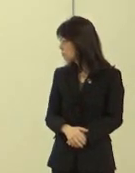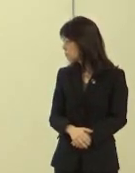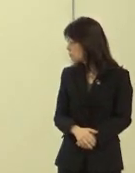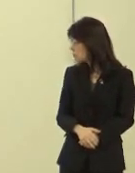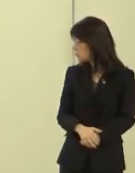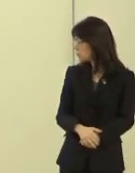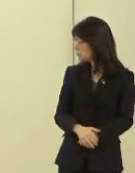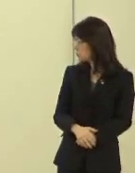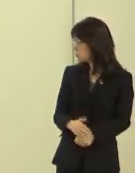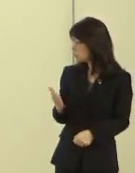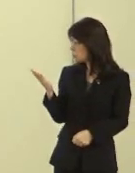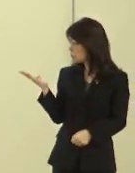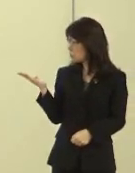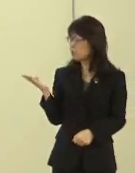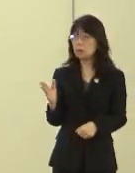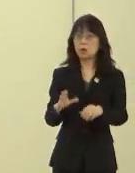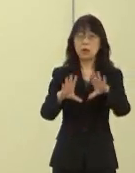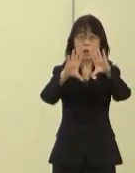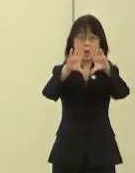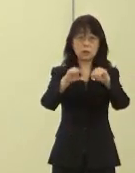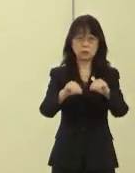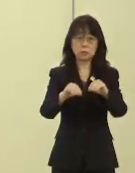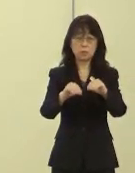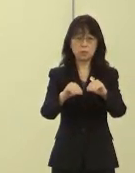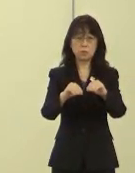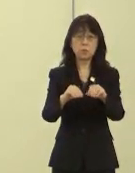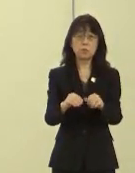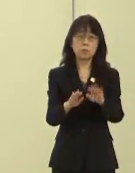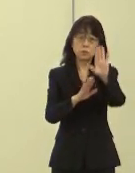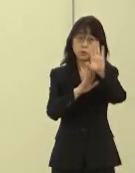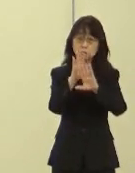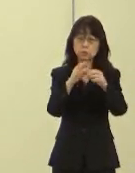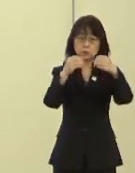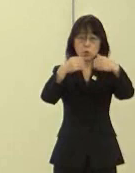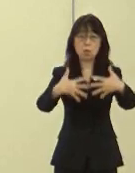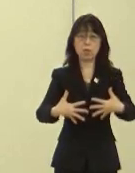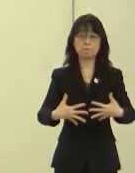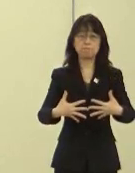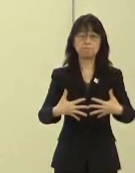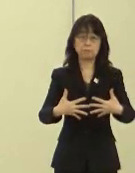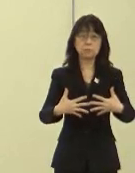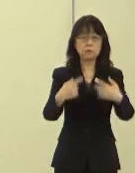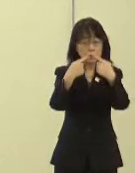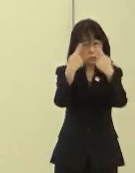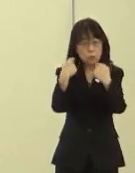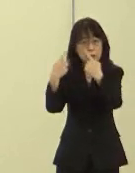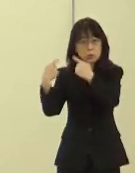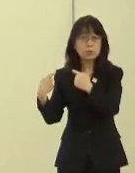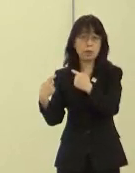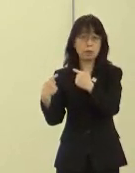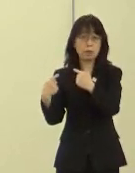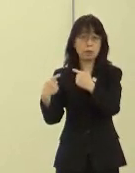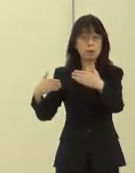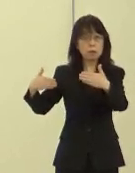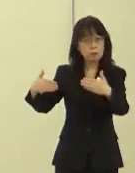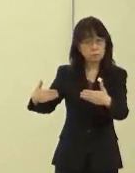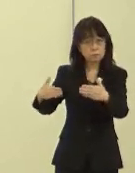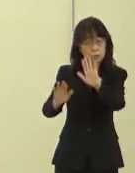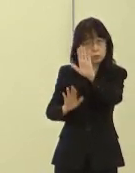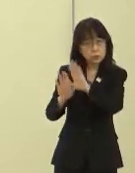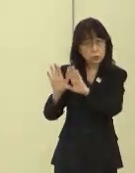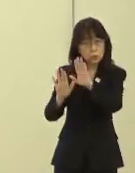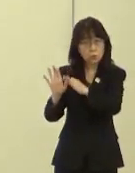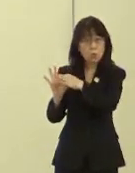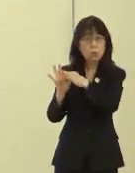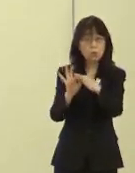休業要請の解除する条件というところにつきましては、それぞれ直近の状況でクリアを